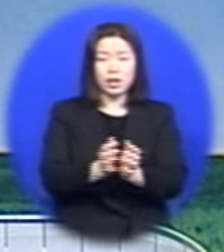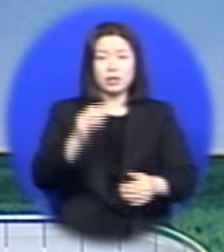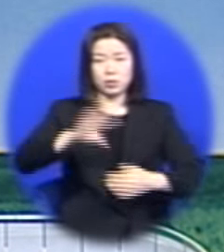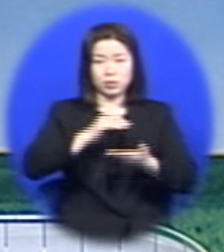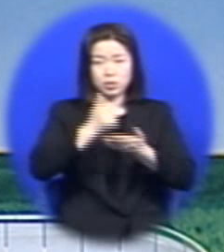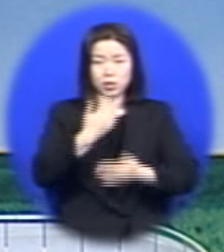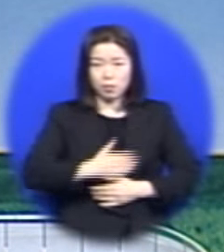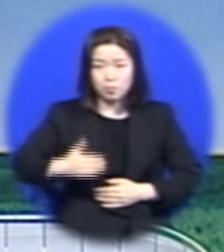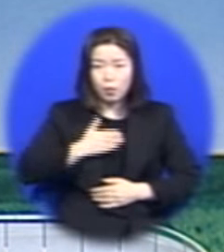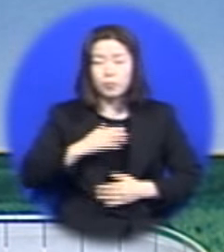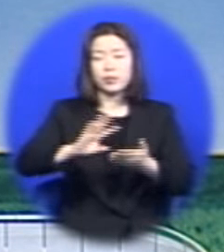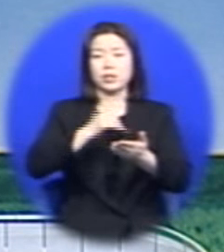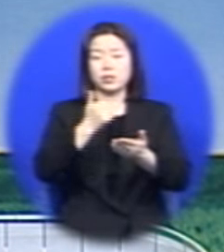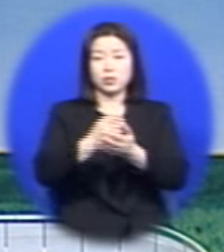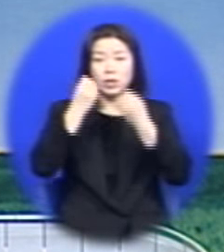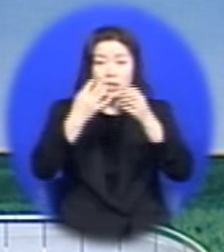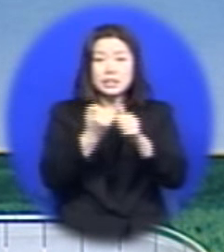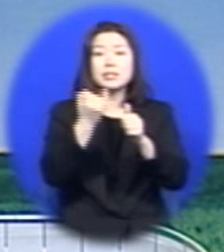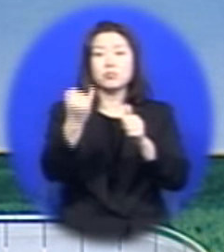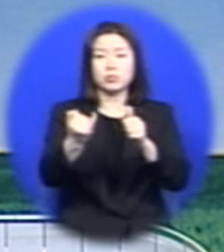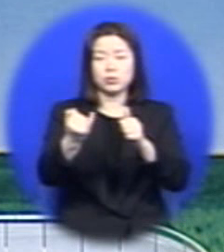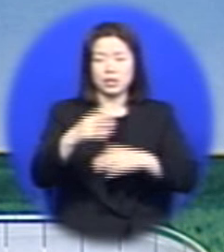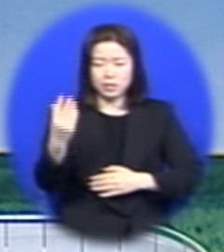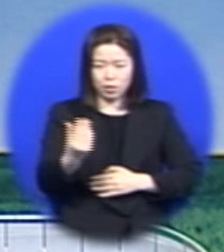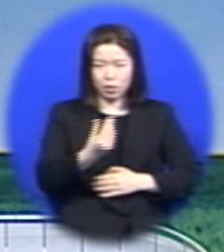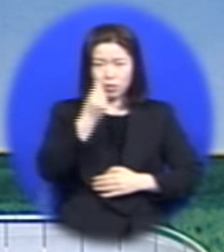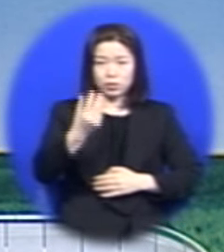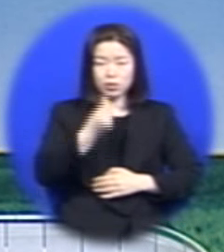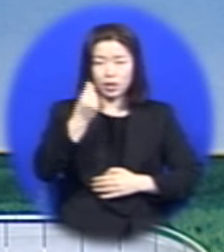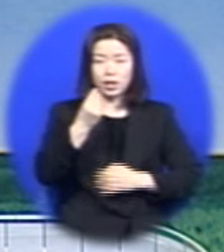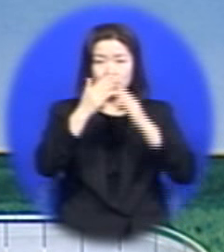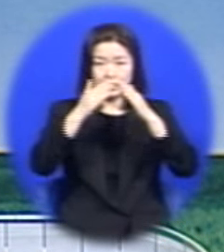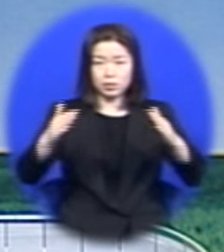신부라, 성령의 전이라고 그렇게 말하는 겁니다.